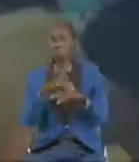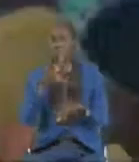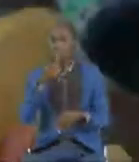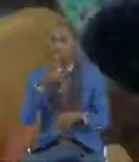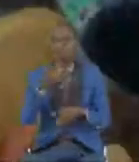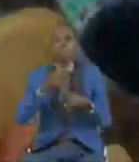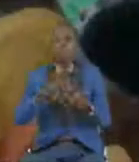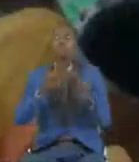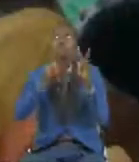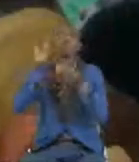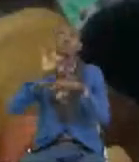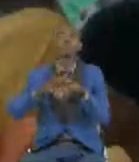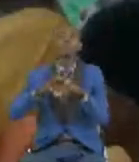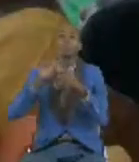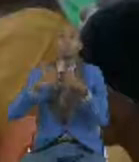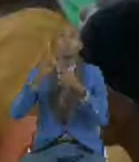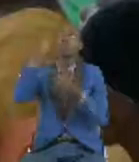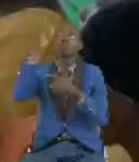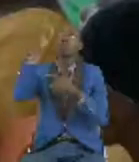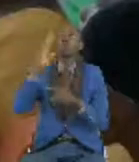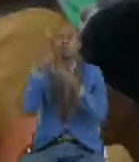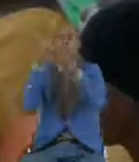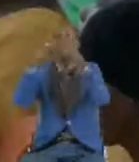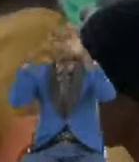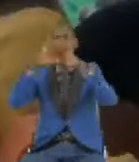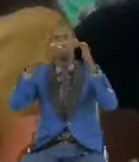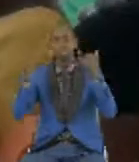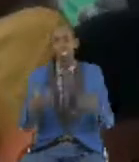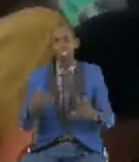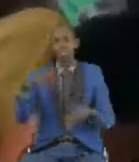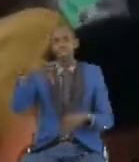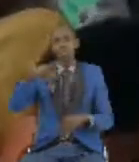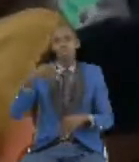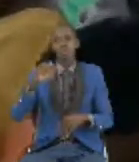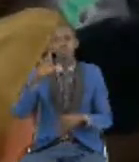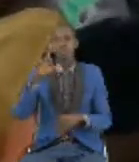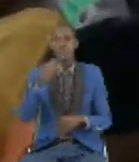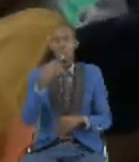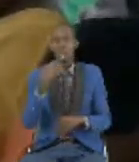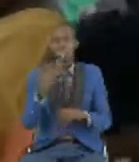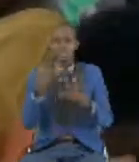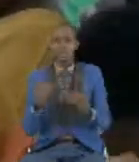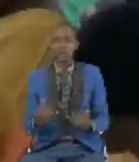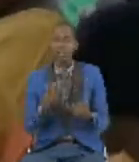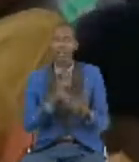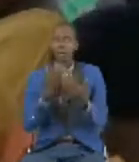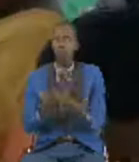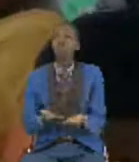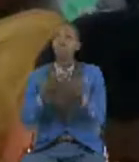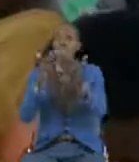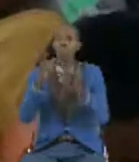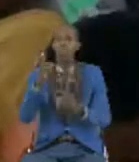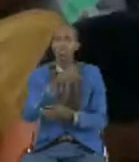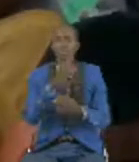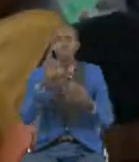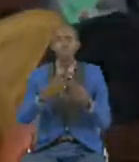le Dieu du ciel. Et l'apôtre Paul dit, et maintenant, frère, je vous recommande à Dieu et à la parole